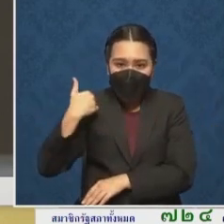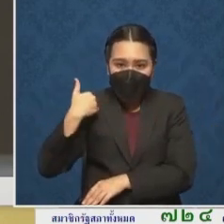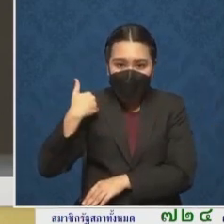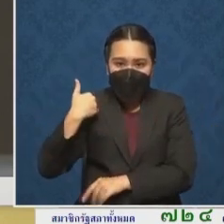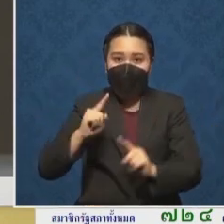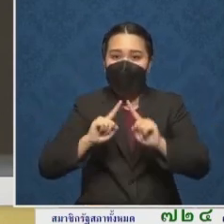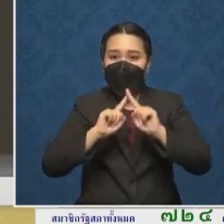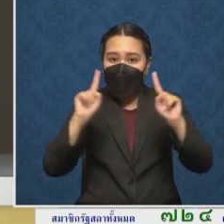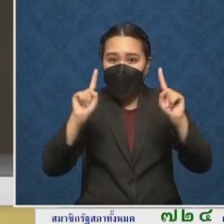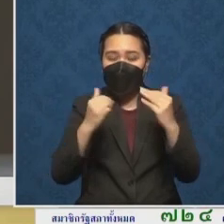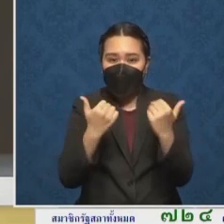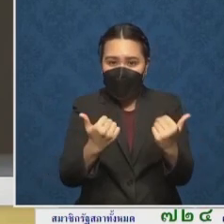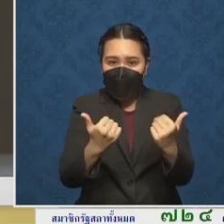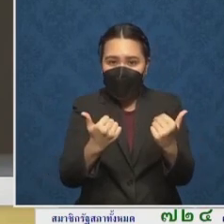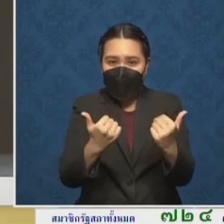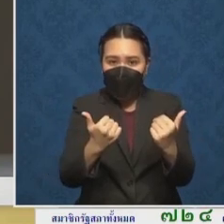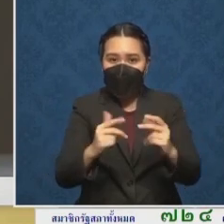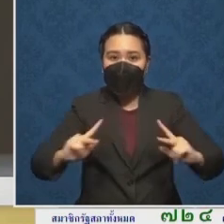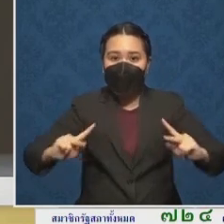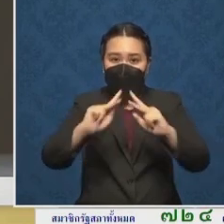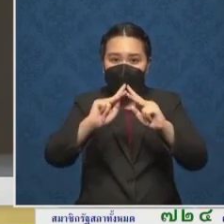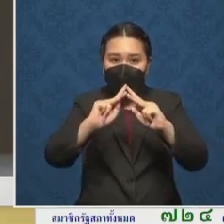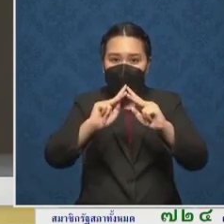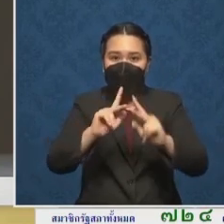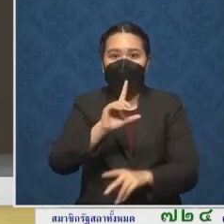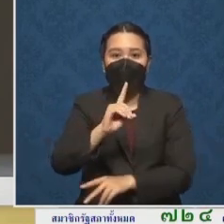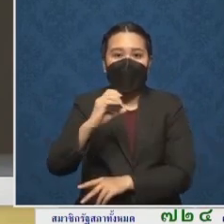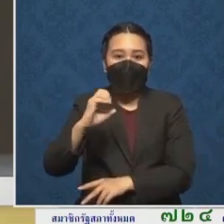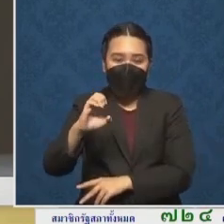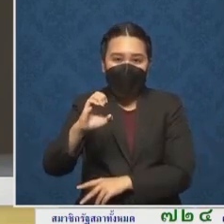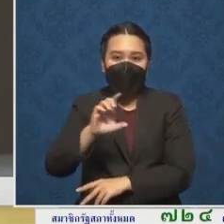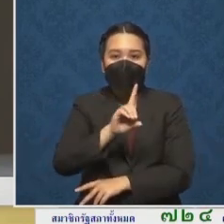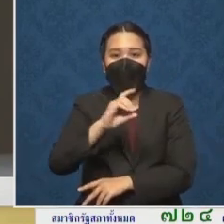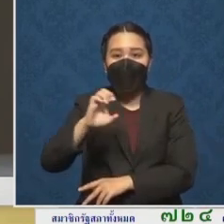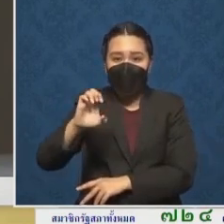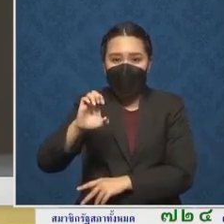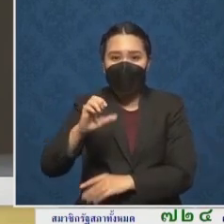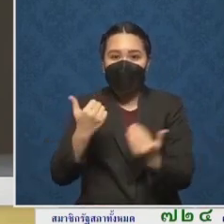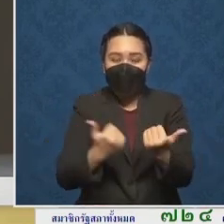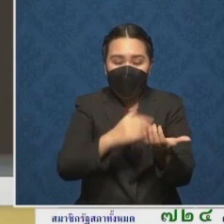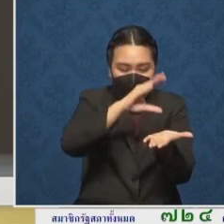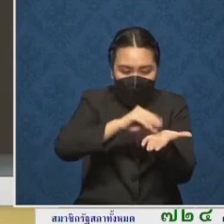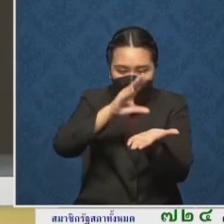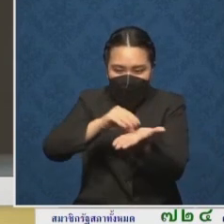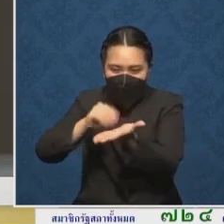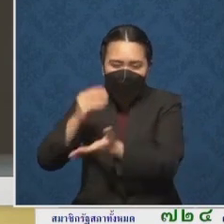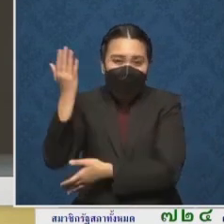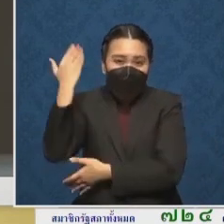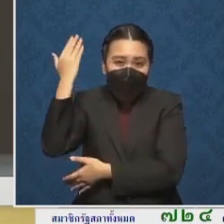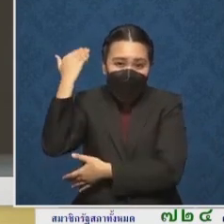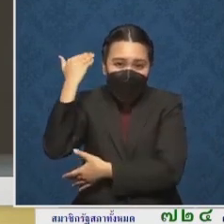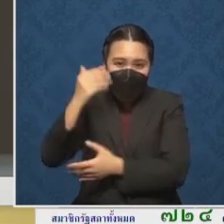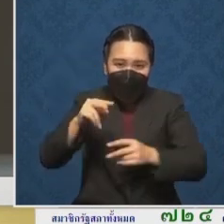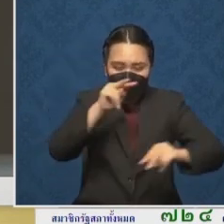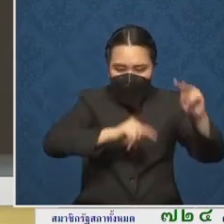ามแต่ปรากฏว่าจากการสำรวจของกระทรวงดิจิทัลเพื่อเศรษฐกิจและสังคมเมื่อไม่นาน